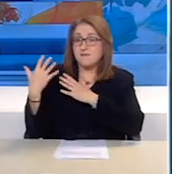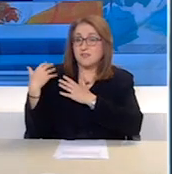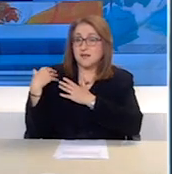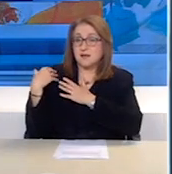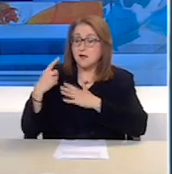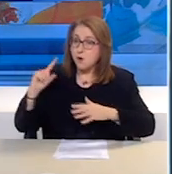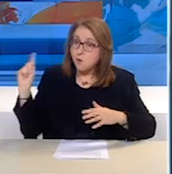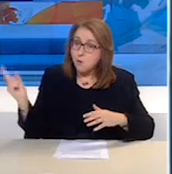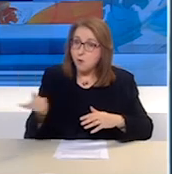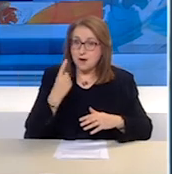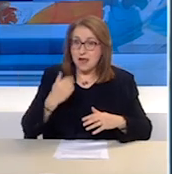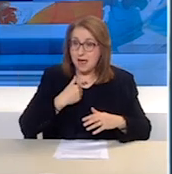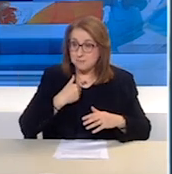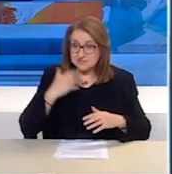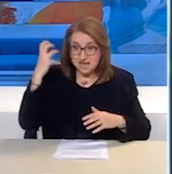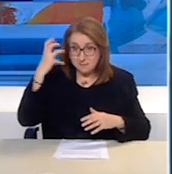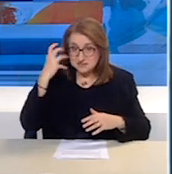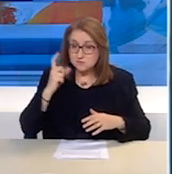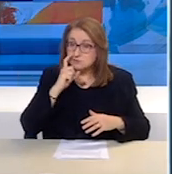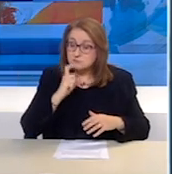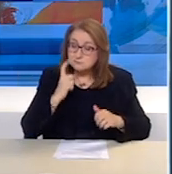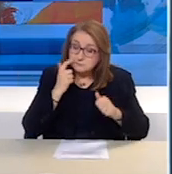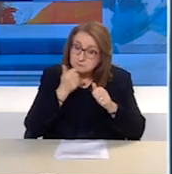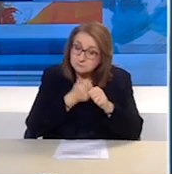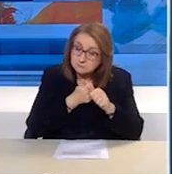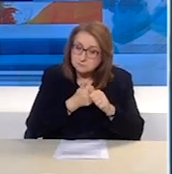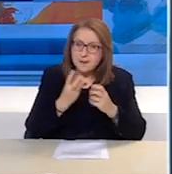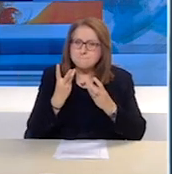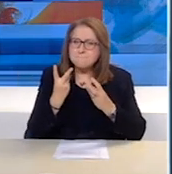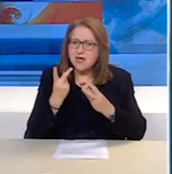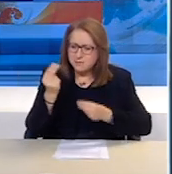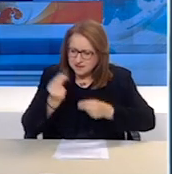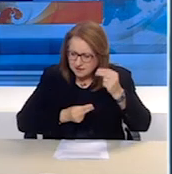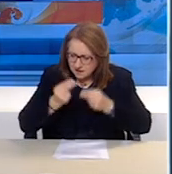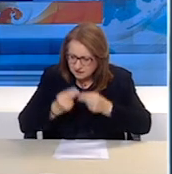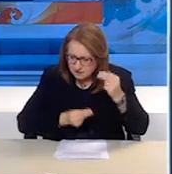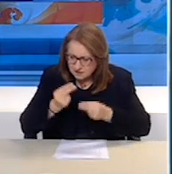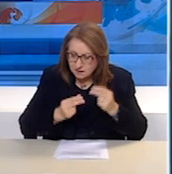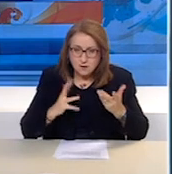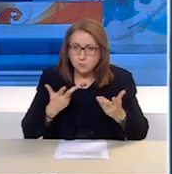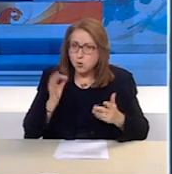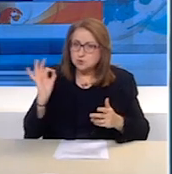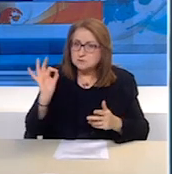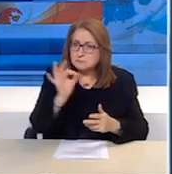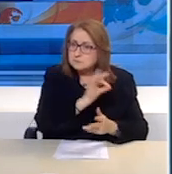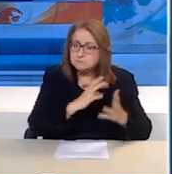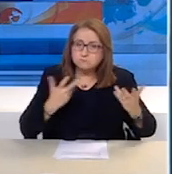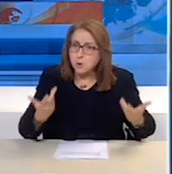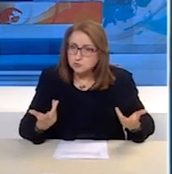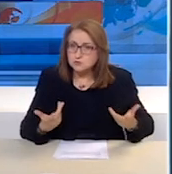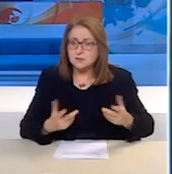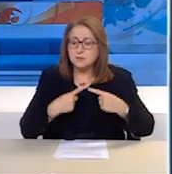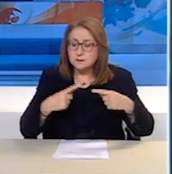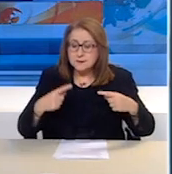σαν επιστήμονες θα συνεχίσουμε να παρακολουθούμε την πορεία του ιού με ειδικά μαθηματικά εργαλεία, με ειδικούς δείκτες, ώστε να μπορούμε να προβλέψουμε και